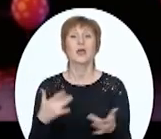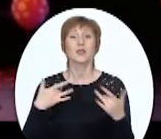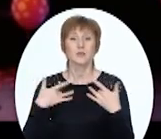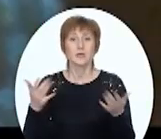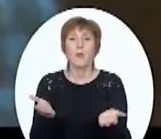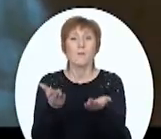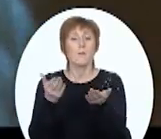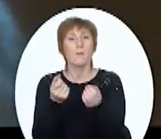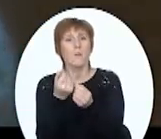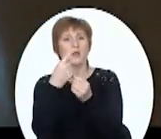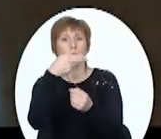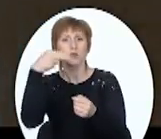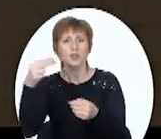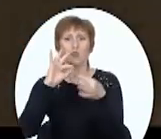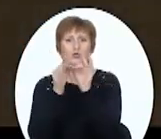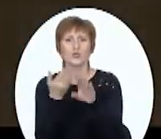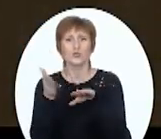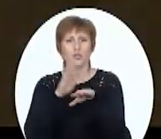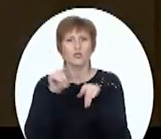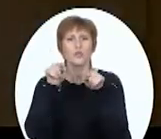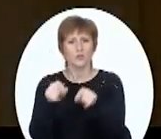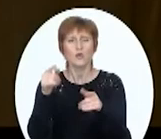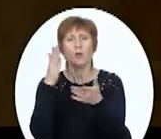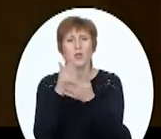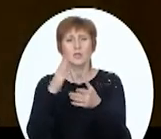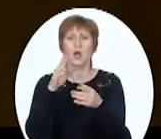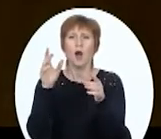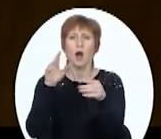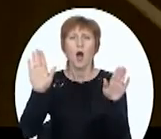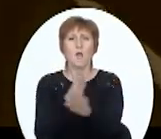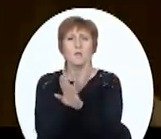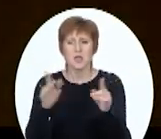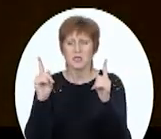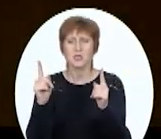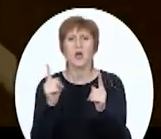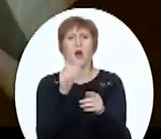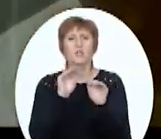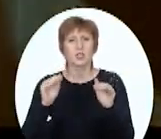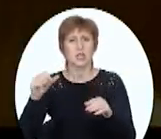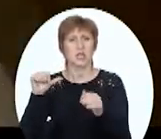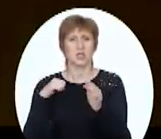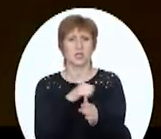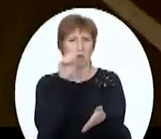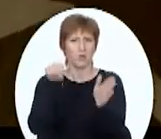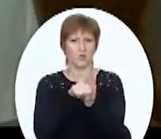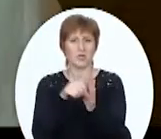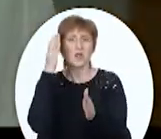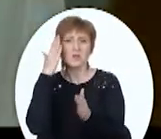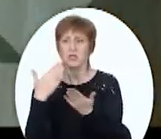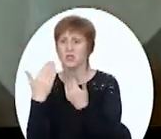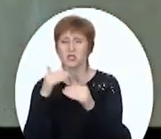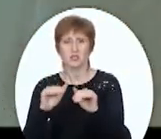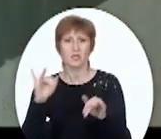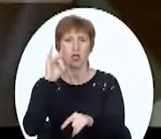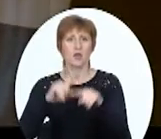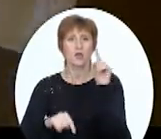Спектакль поднимает тему сложную и тяжелую. В нем звучат отрывки из писем детей-самоубийц, мысли о взаимоотношениях детей и родителей. И